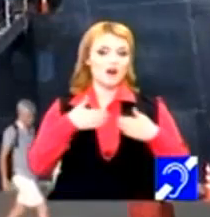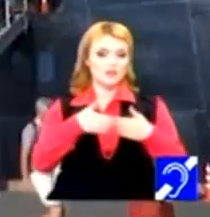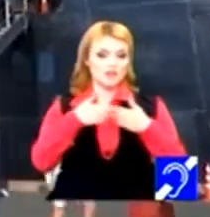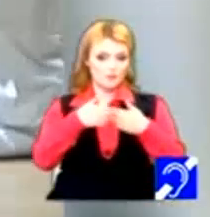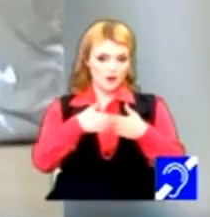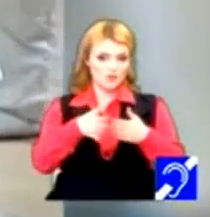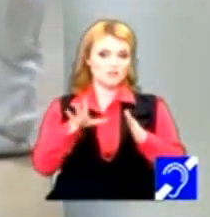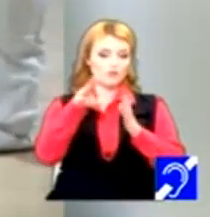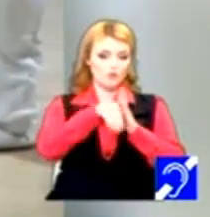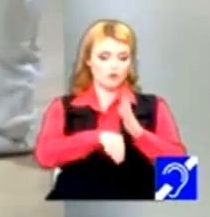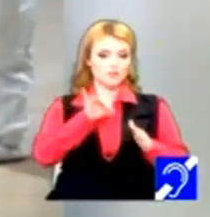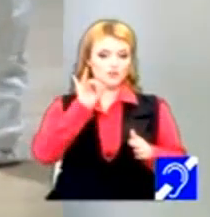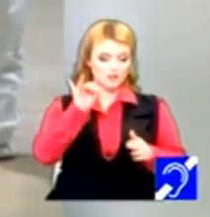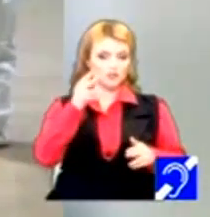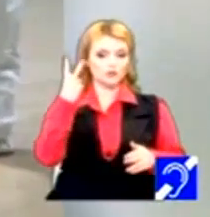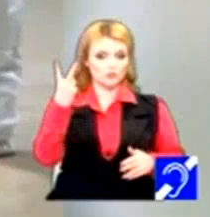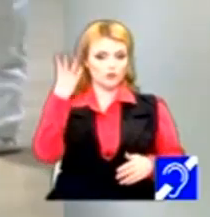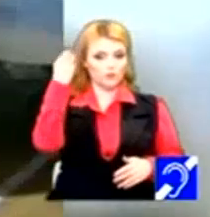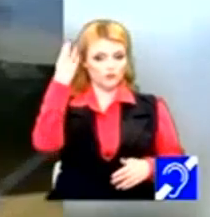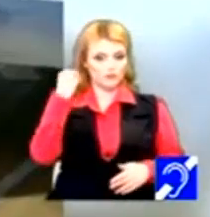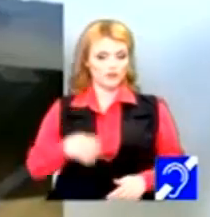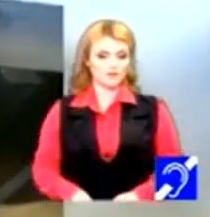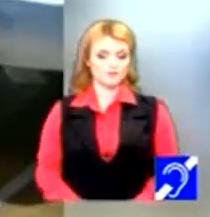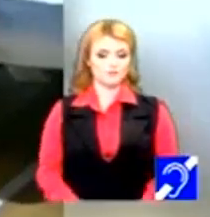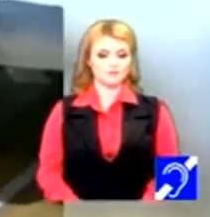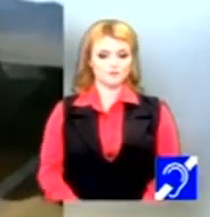bordul navei fac parte și doi cetățeni ai Republicii Moldova.